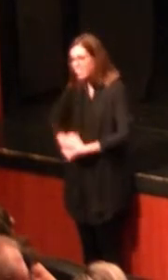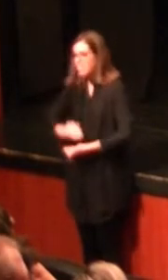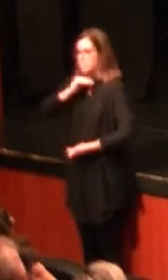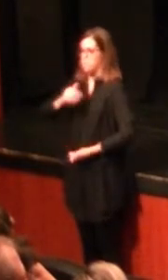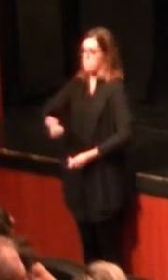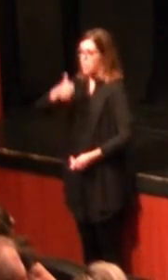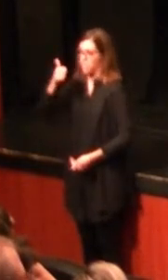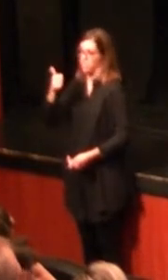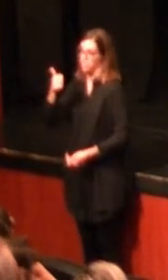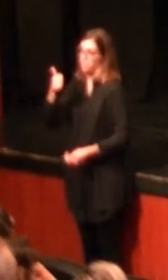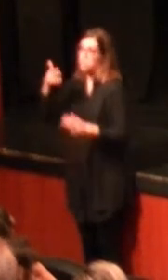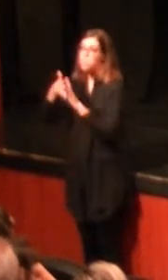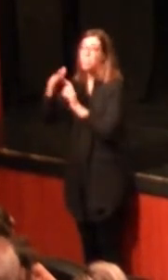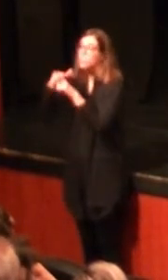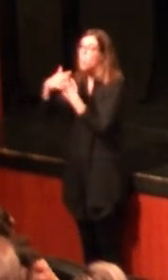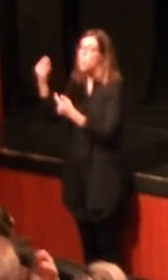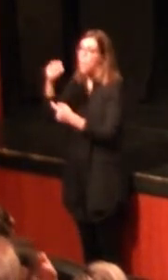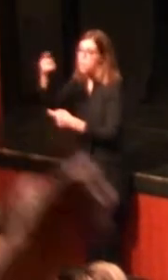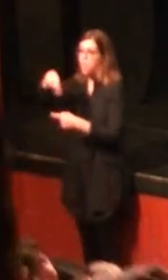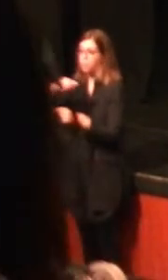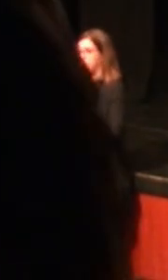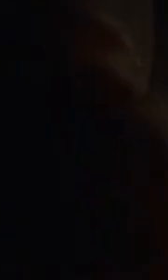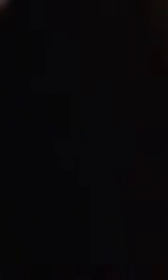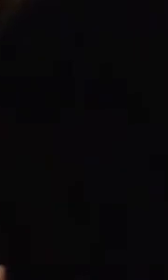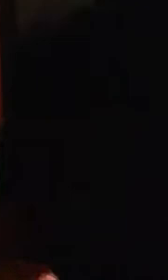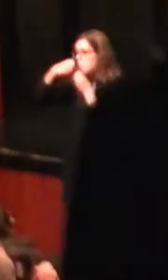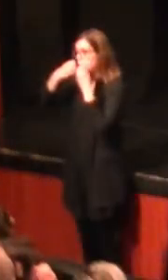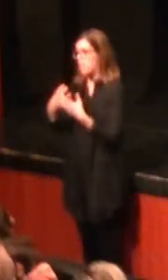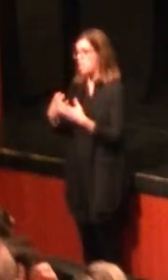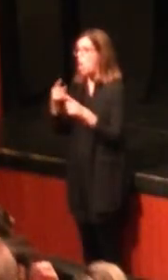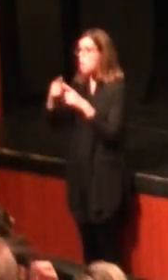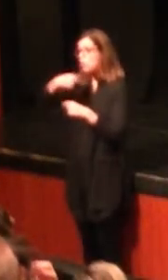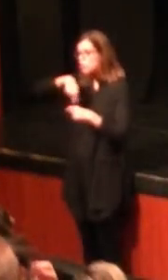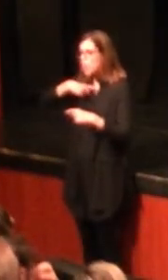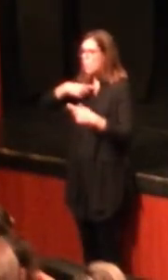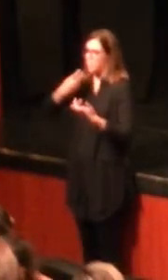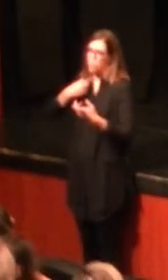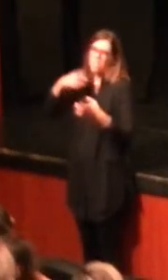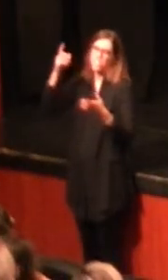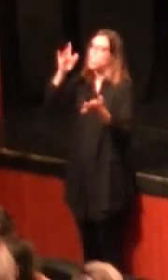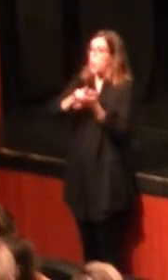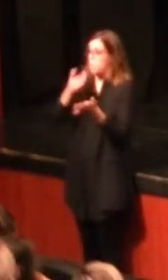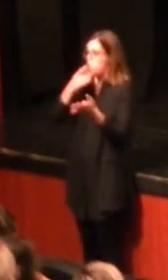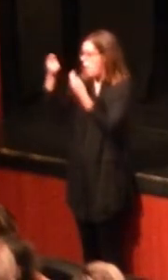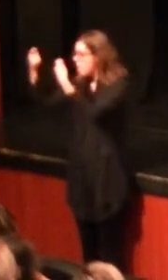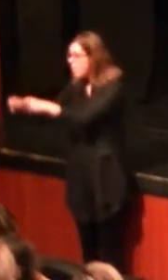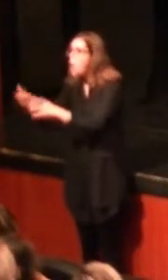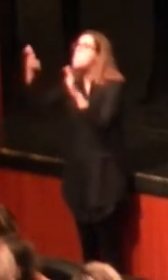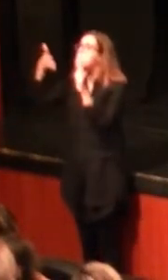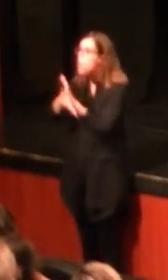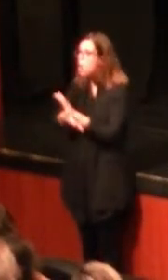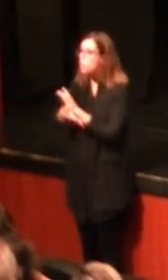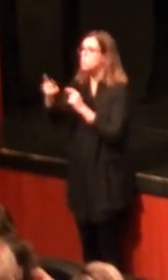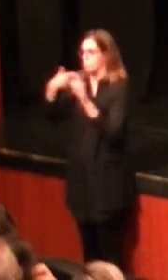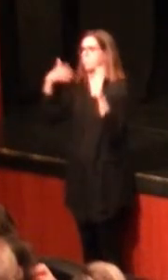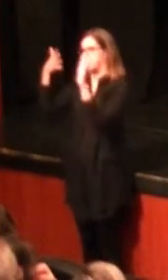més coneixement de quin és el moment que vivim i quin és el moment o les decisions, per què es prenen algunes decisions o per què s'intenten canviar alguna de